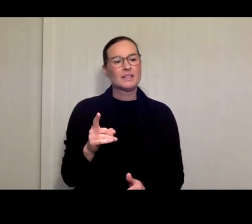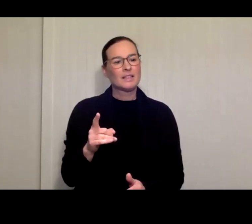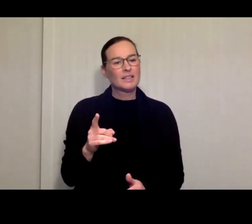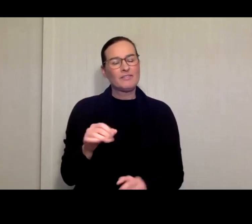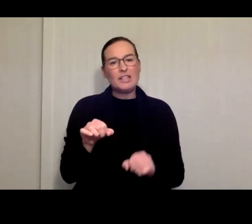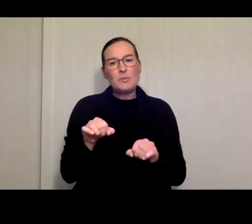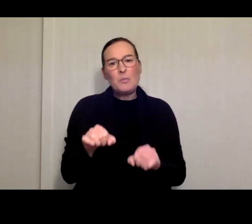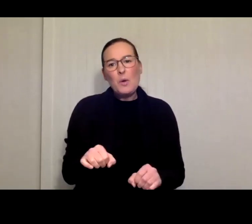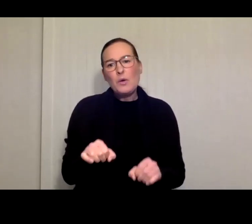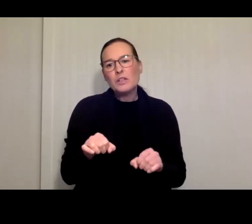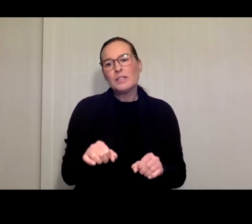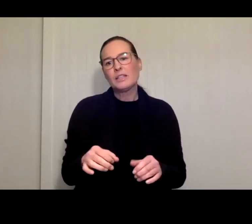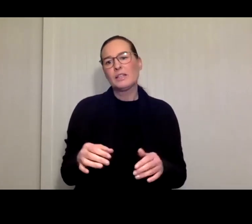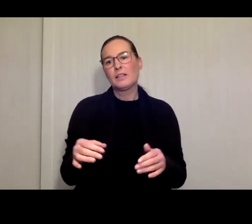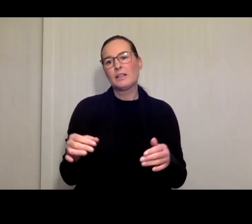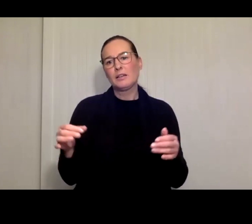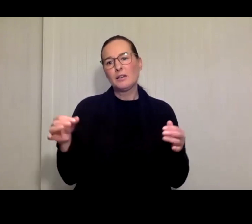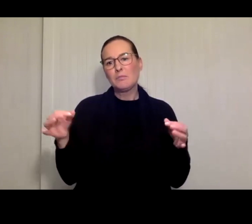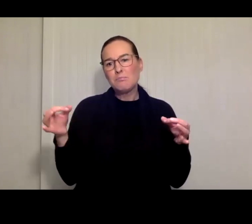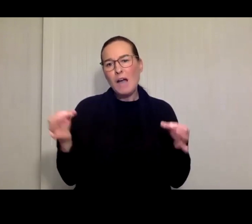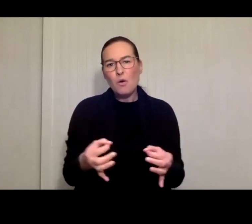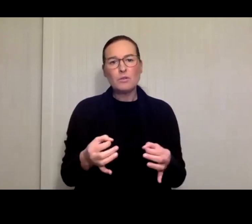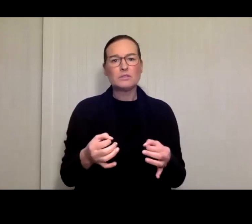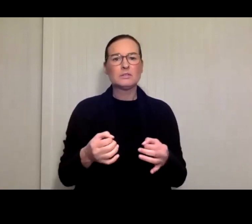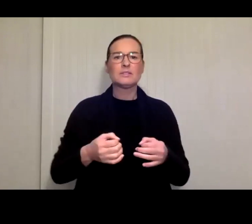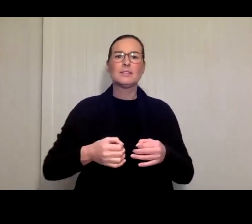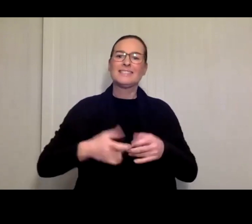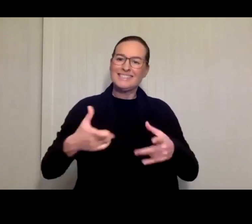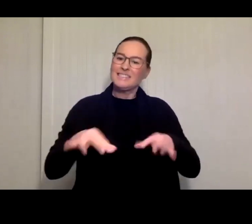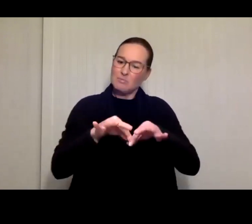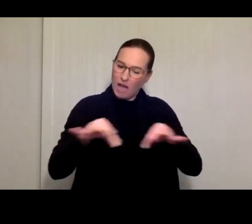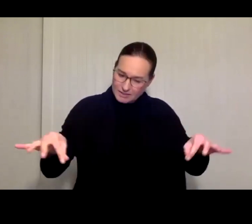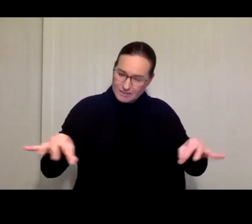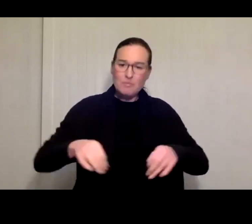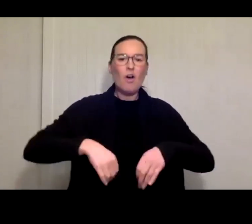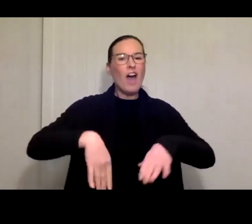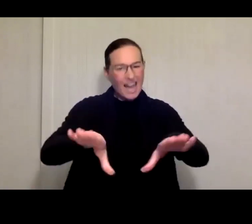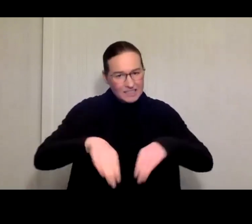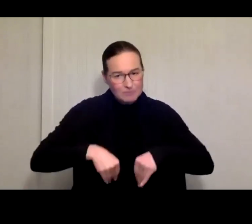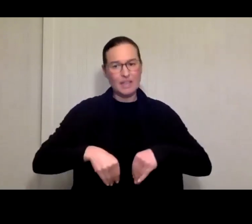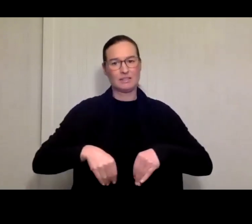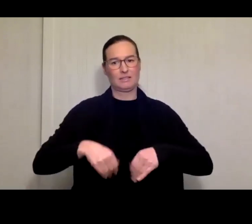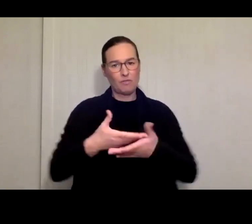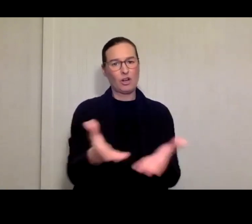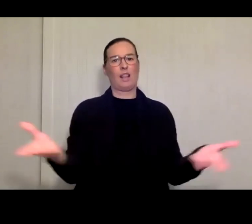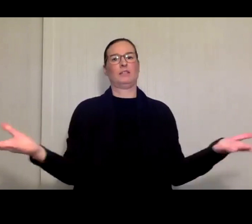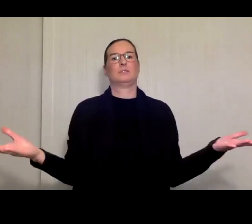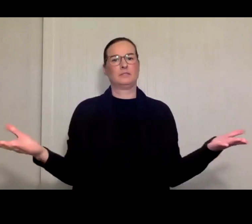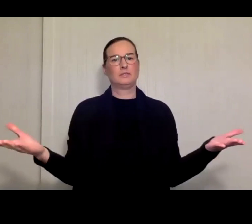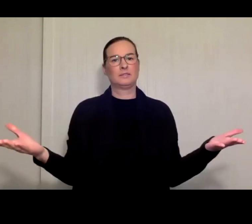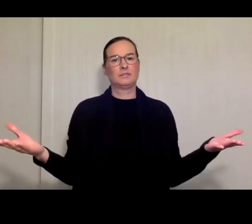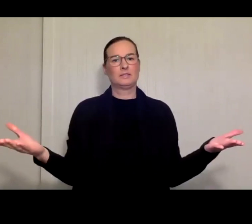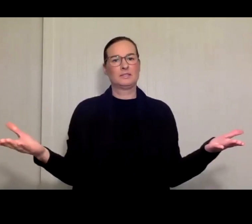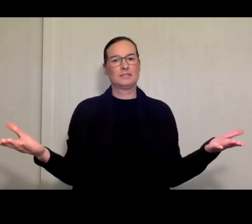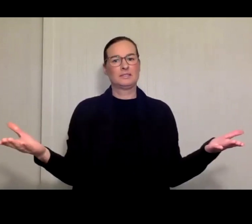eine gewisse oder eine möglichst breite Akzeptanz dieser Maßnahme auch erreichen kann damit. Denn das bleibt